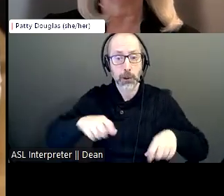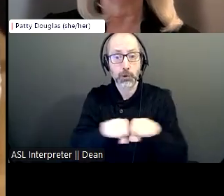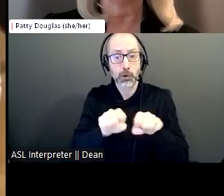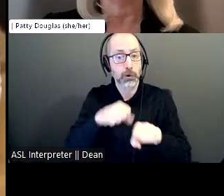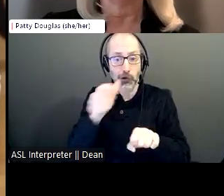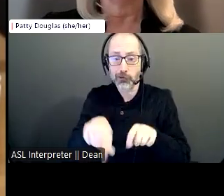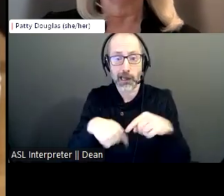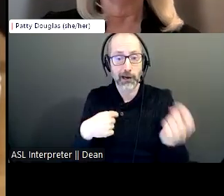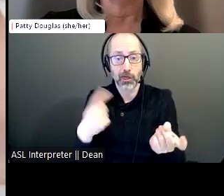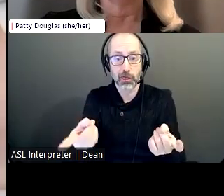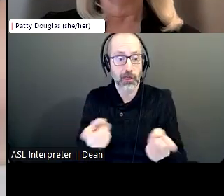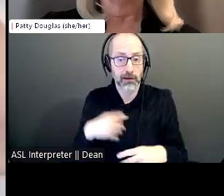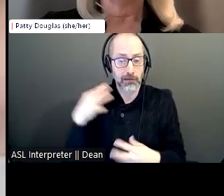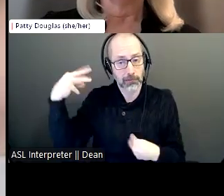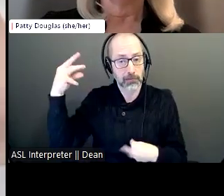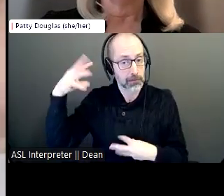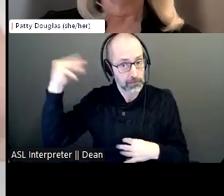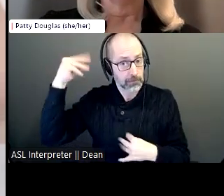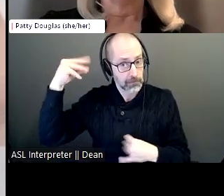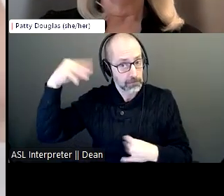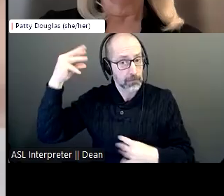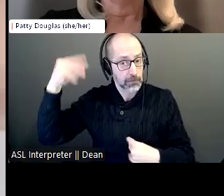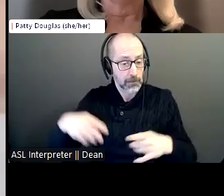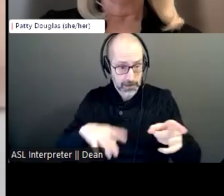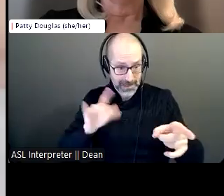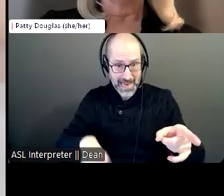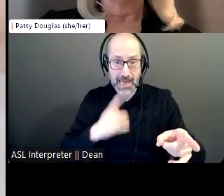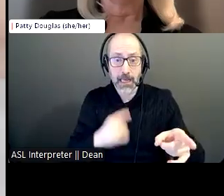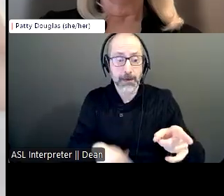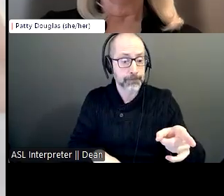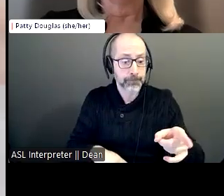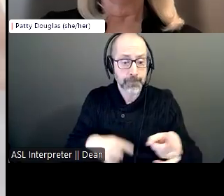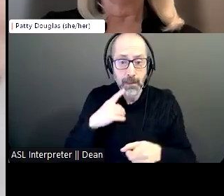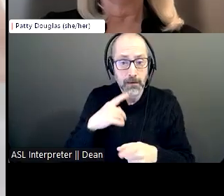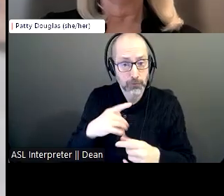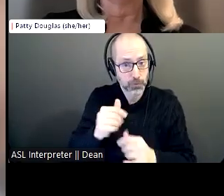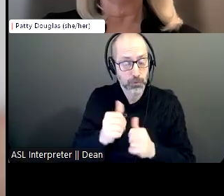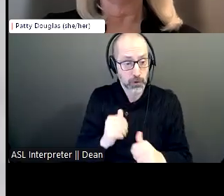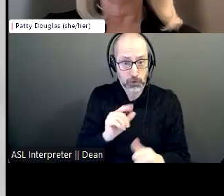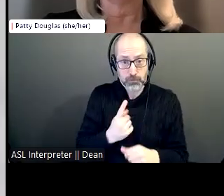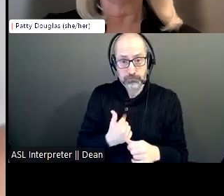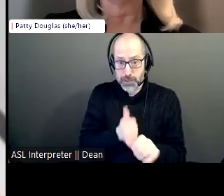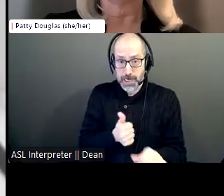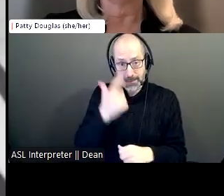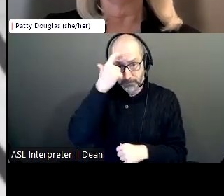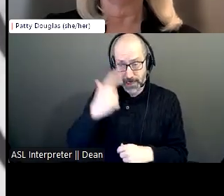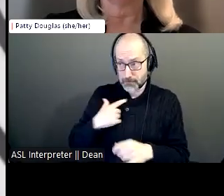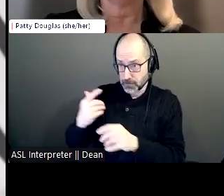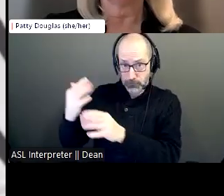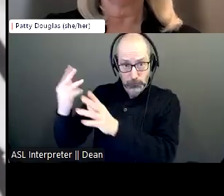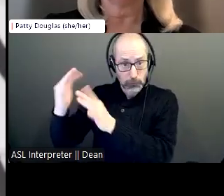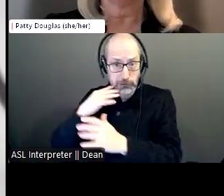à l'envers. Do, do, do, do. Alors, je suis en solitude, ça change le cerveau, mais les académiciens rejettent